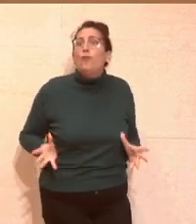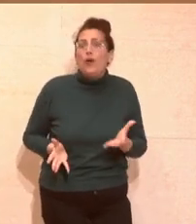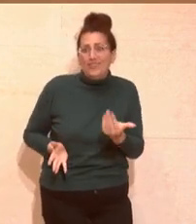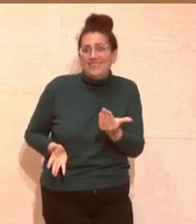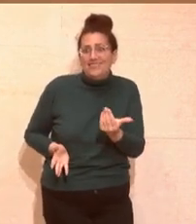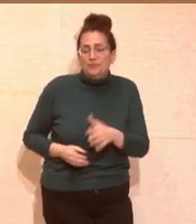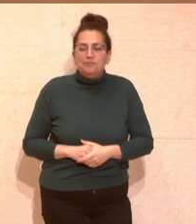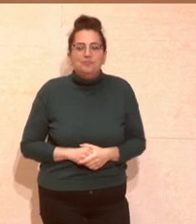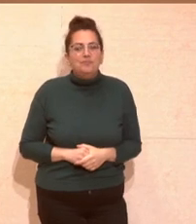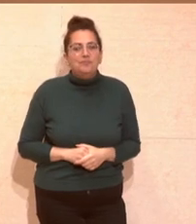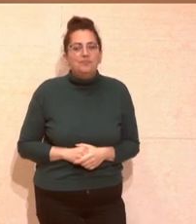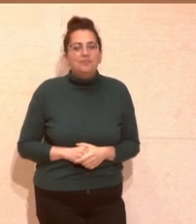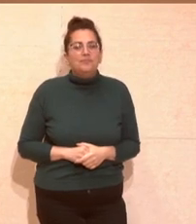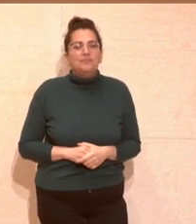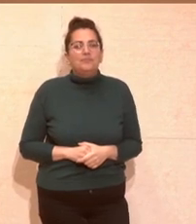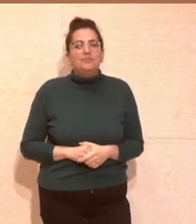Alors...